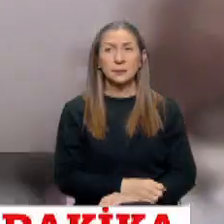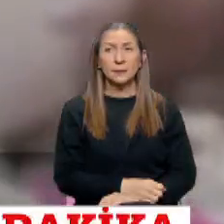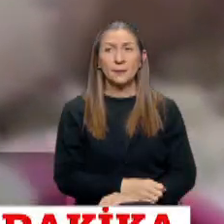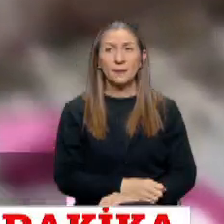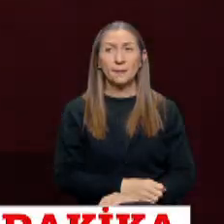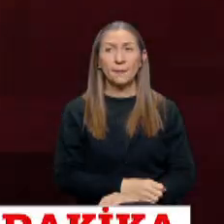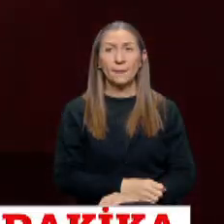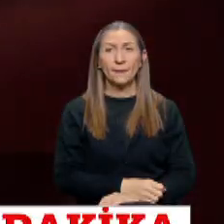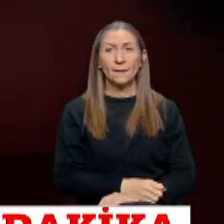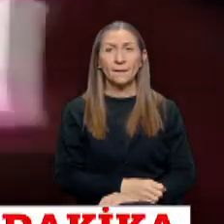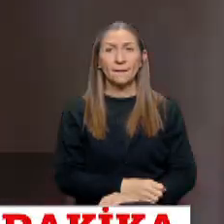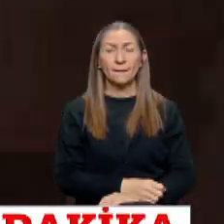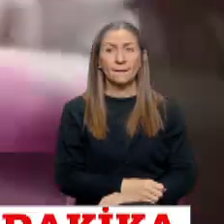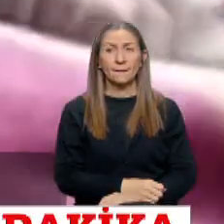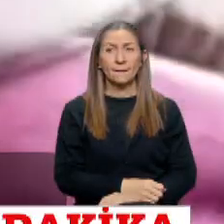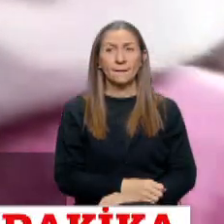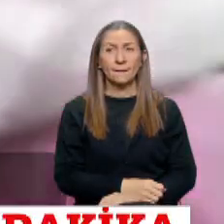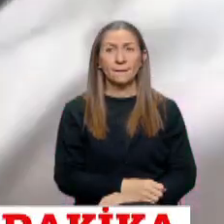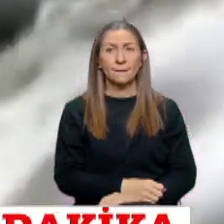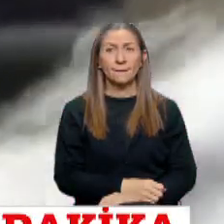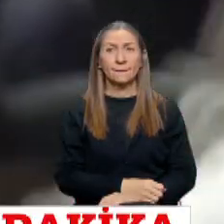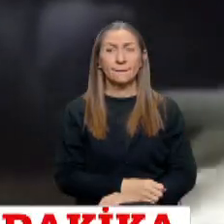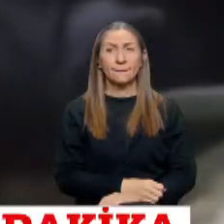Abi baş sabitlesene.